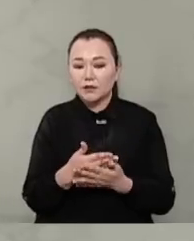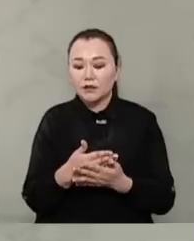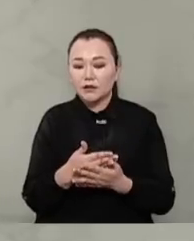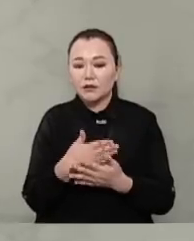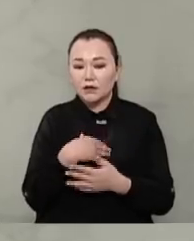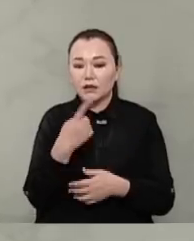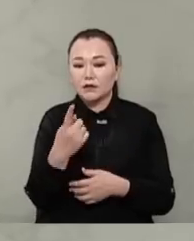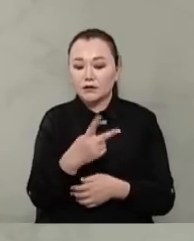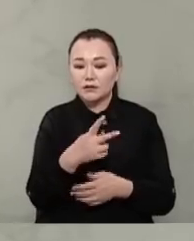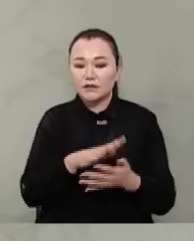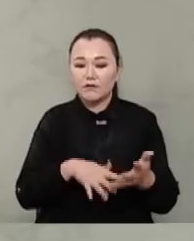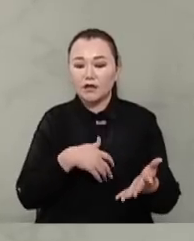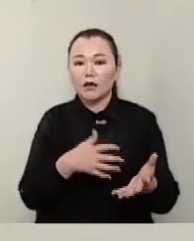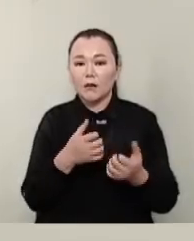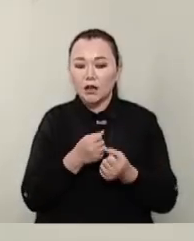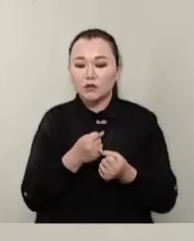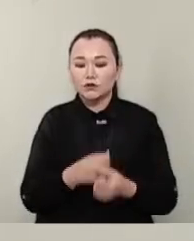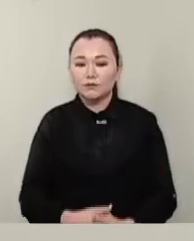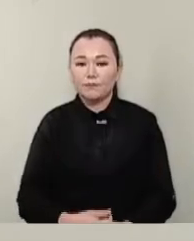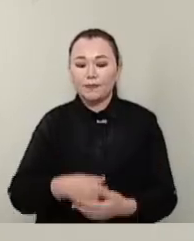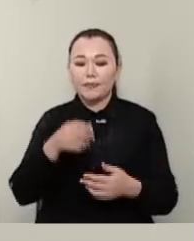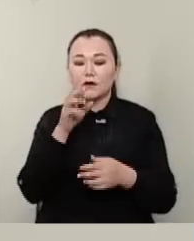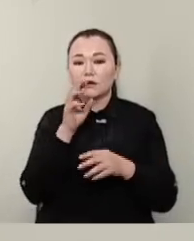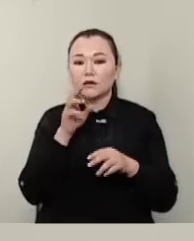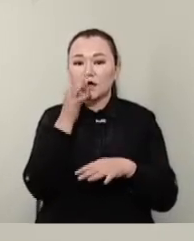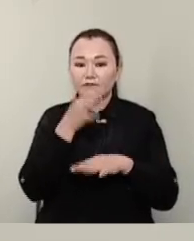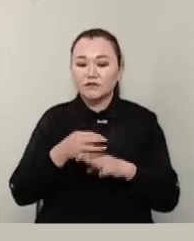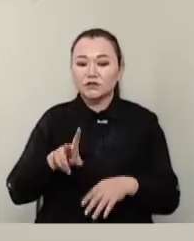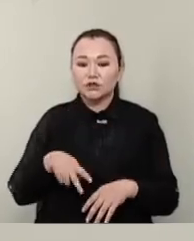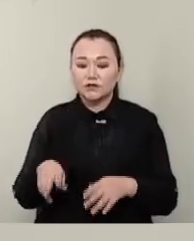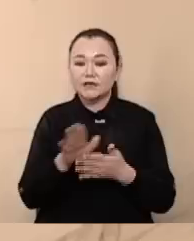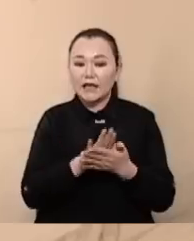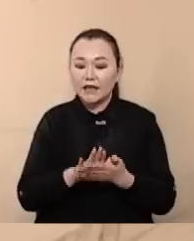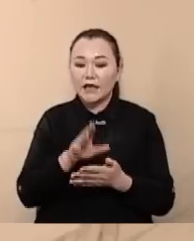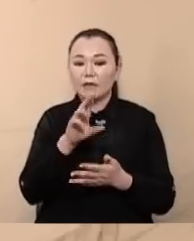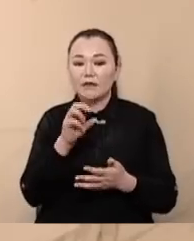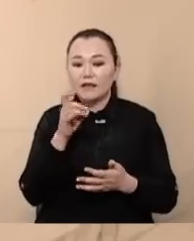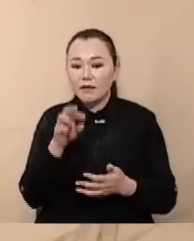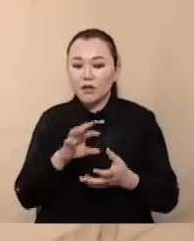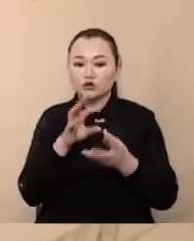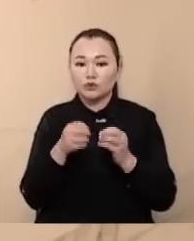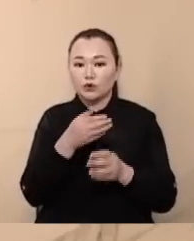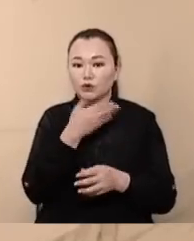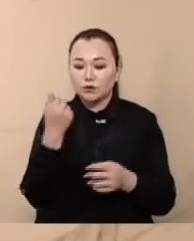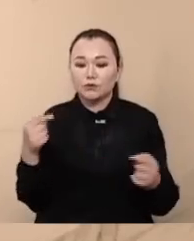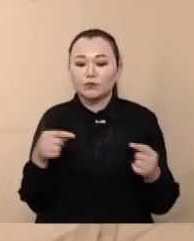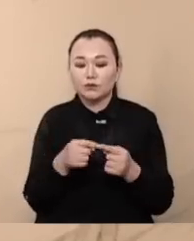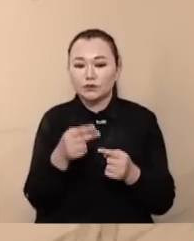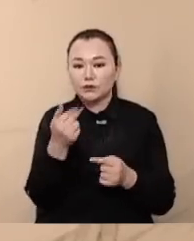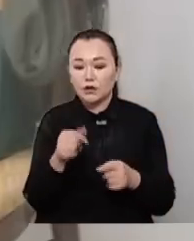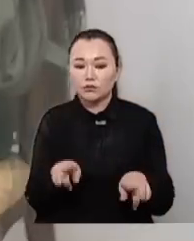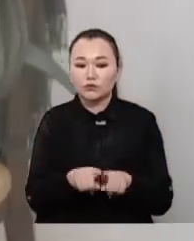бір екеуінен заявление алдым. Сонымен қоса құрылтайшы білім ұясының санитарлық эпидемиологиялық қорытындысы жоқ екенін растады. Сөйте